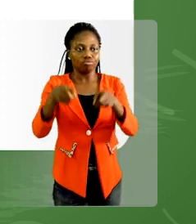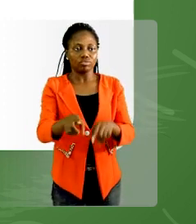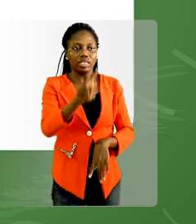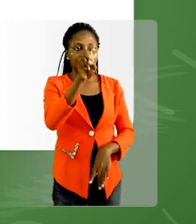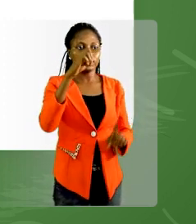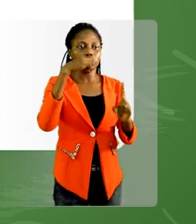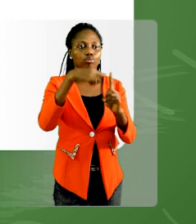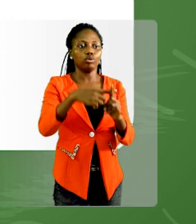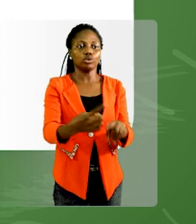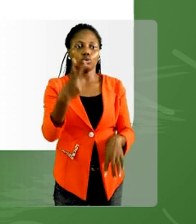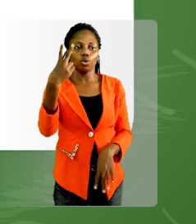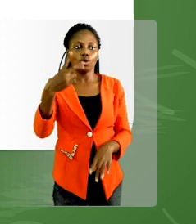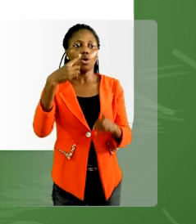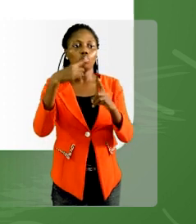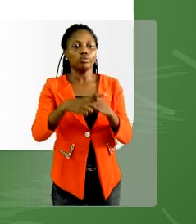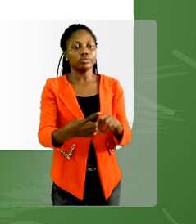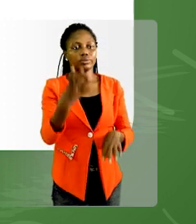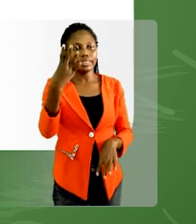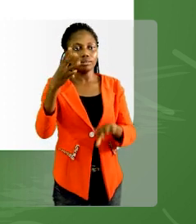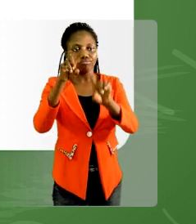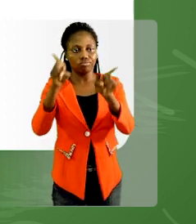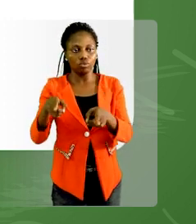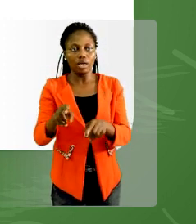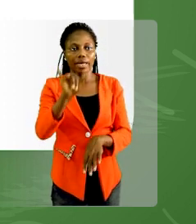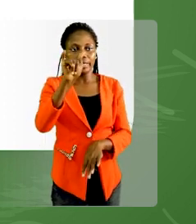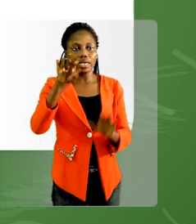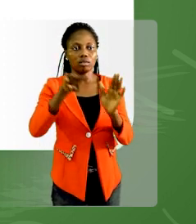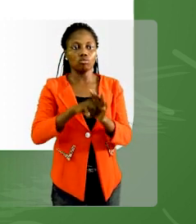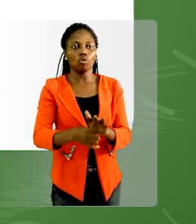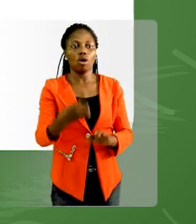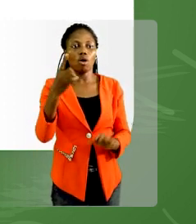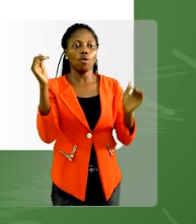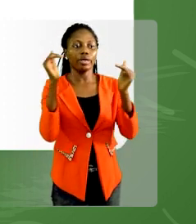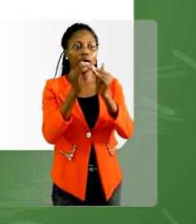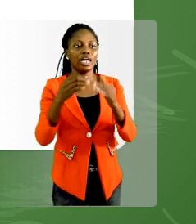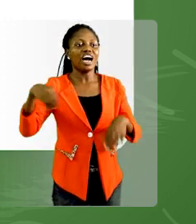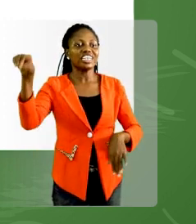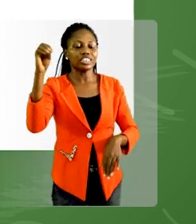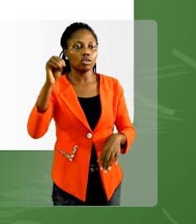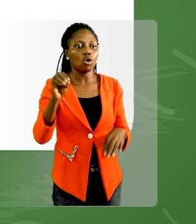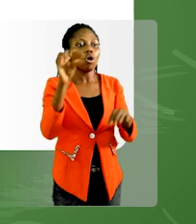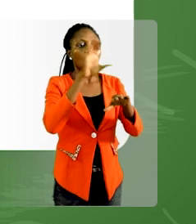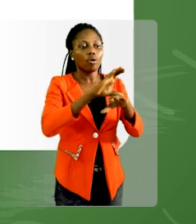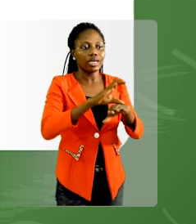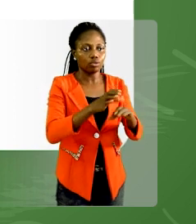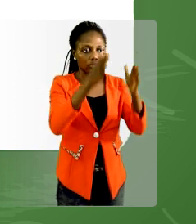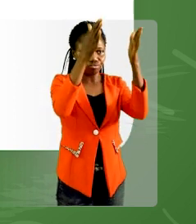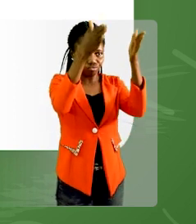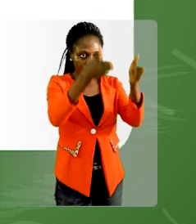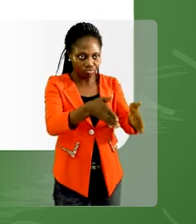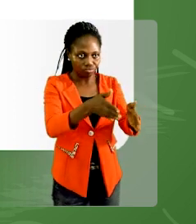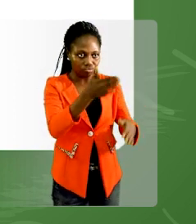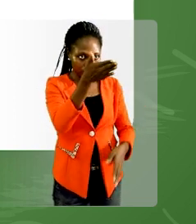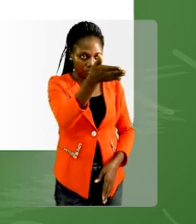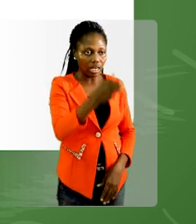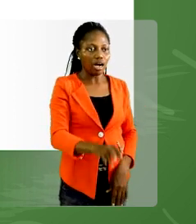calculs, on obtient donc moins 3x plus 2y moins 8 est égal à 0. Et